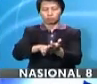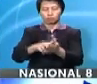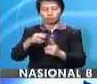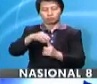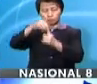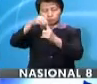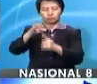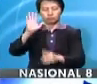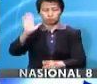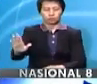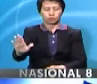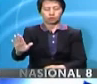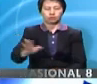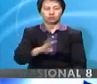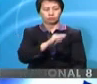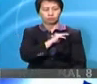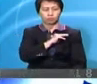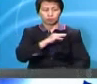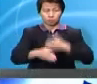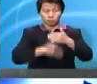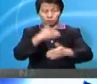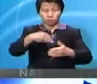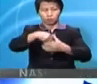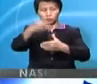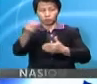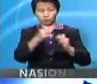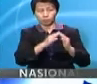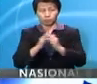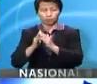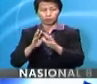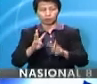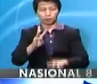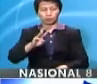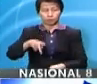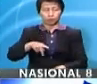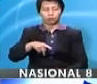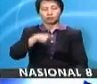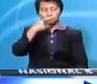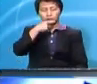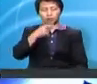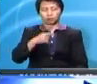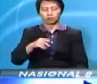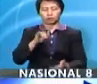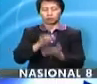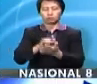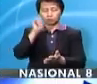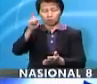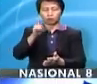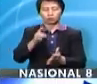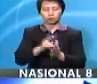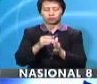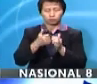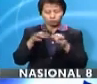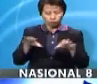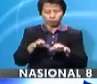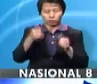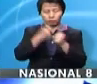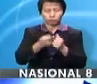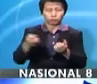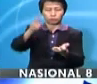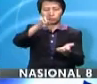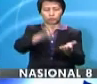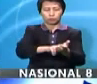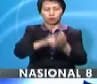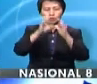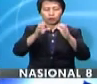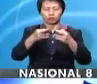eksklusif mereka. Menurut Menteri Kemajuan Luar Bandar dan Wilayah, Datuk Seri Muhammad Syafiee Abdal, langkah sewajarnya akan diambil bagi pendaftaran